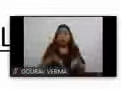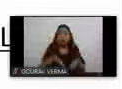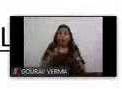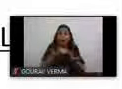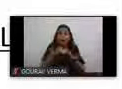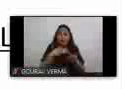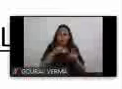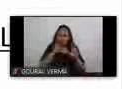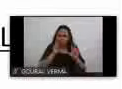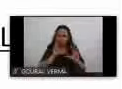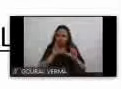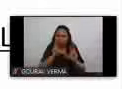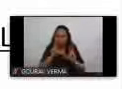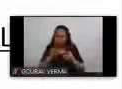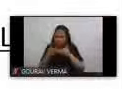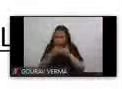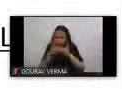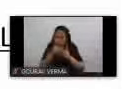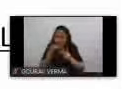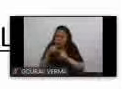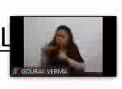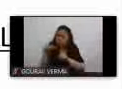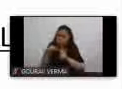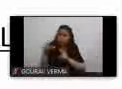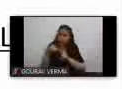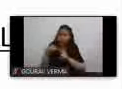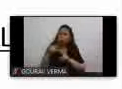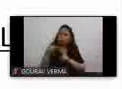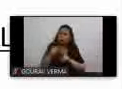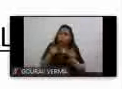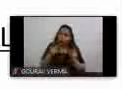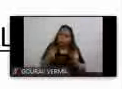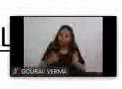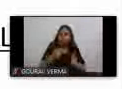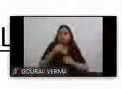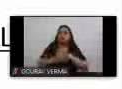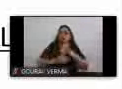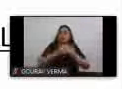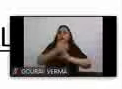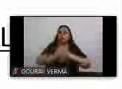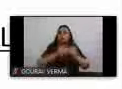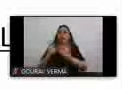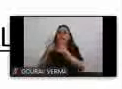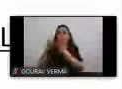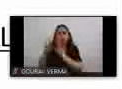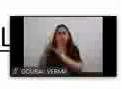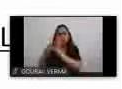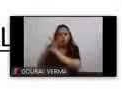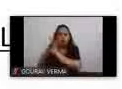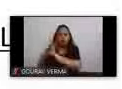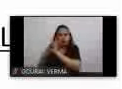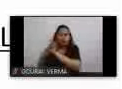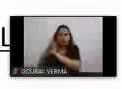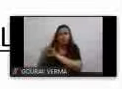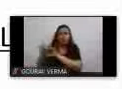observe करना पड़ेगा, meaningful questions से पूछ के, family से पूछ के, family का family के